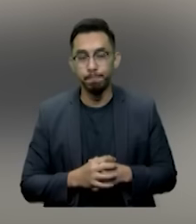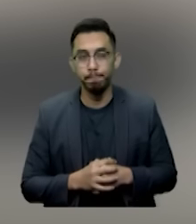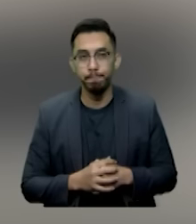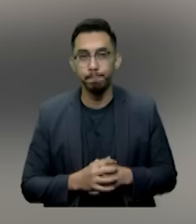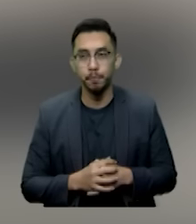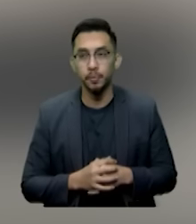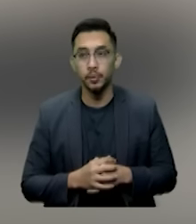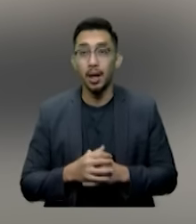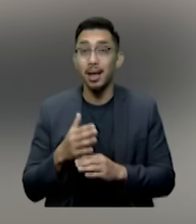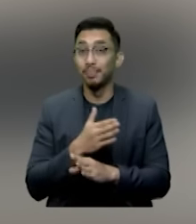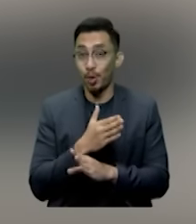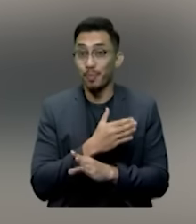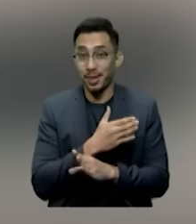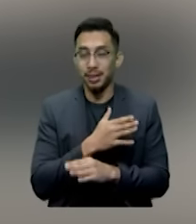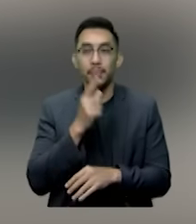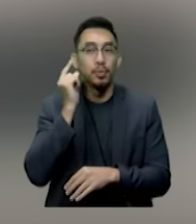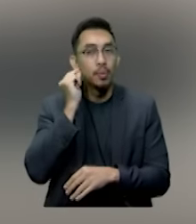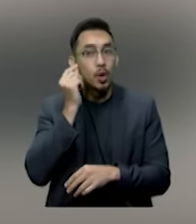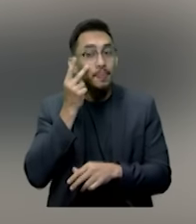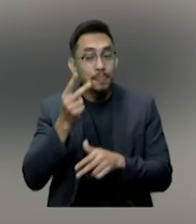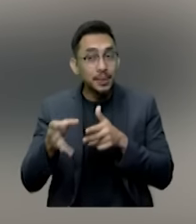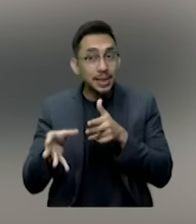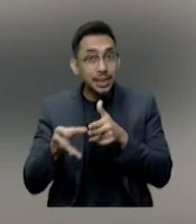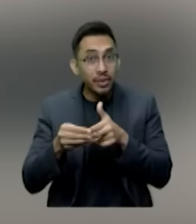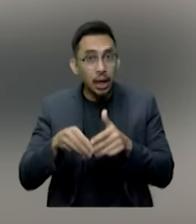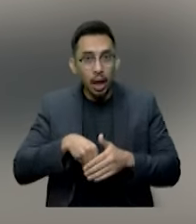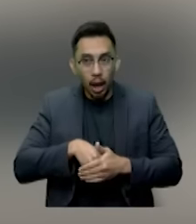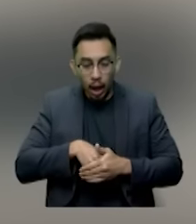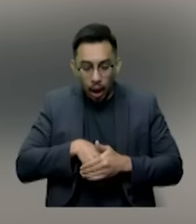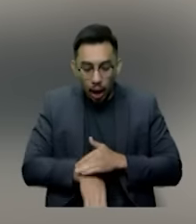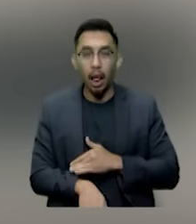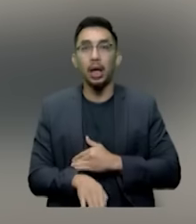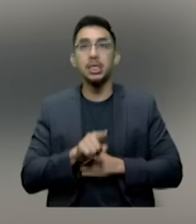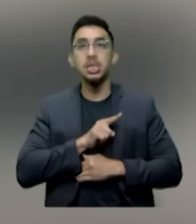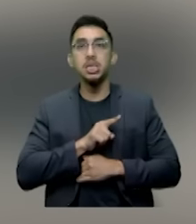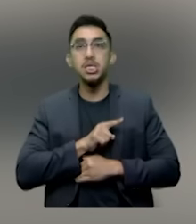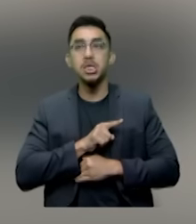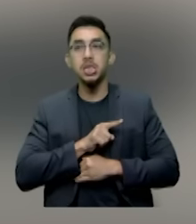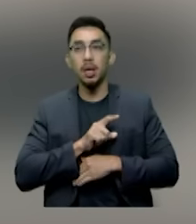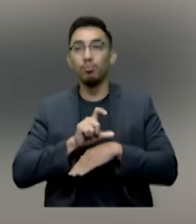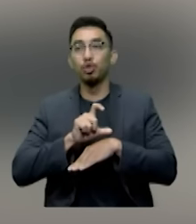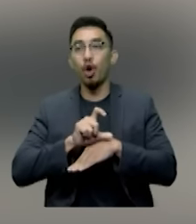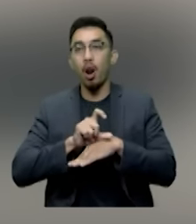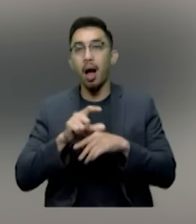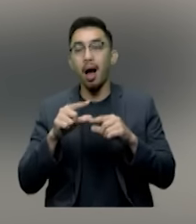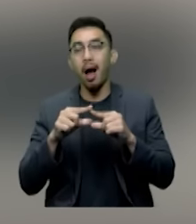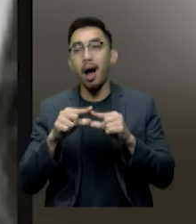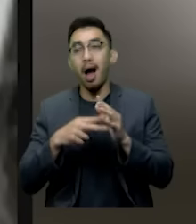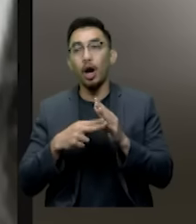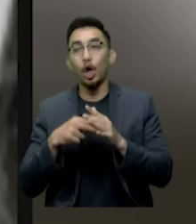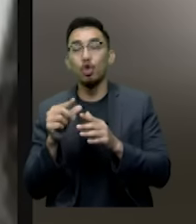Sebelumnya, seorang wanita terekam CCTV melahirkan sendirian di Musola An-Nur di Jalan Haji Ramli, Cimanggis, Depok, Jawa